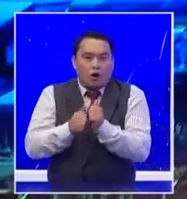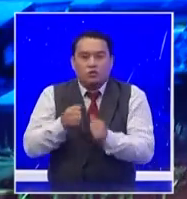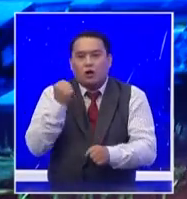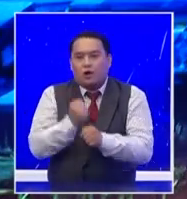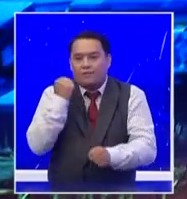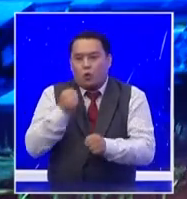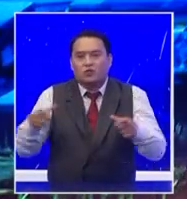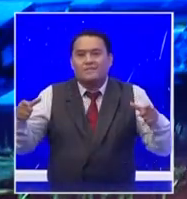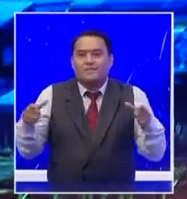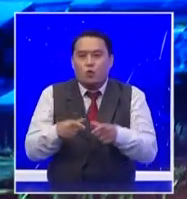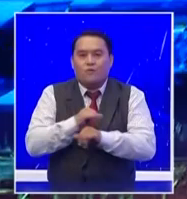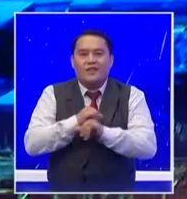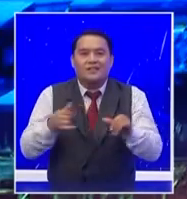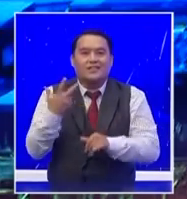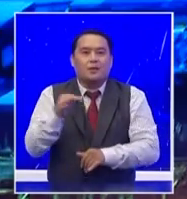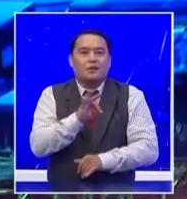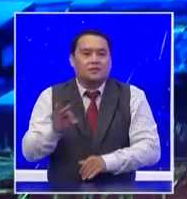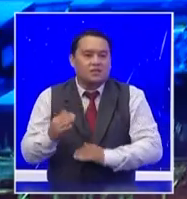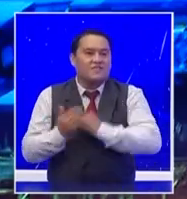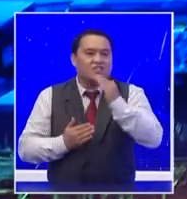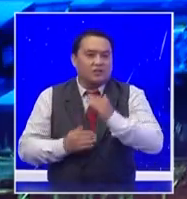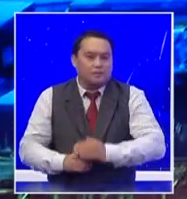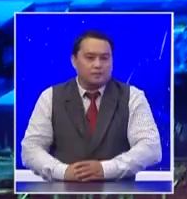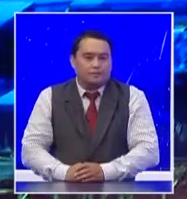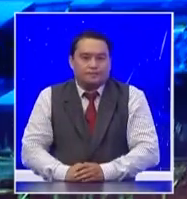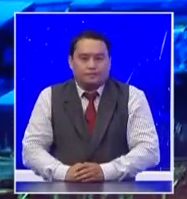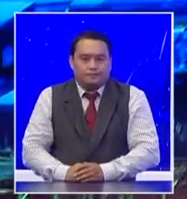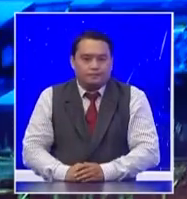жесткого карантина прирост был на 3% выше.